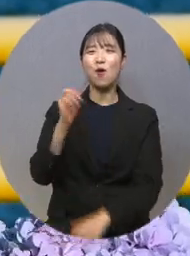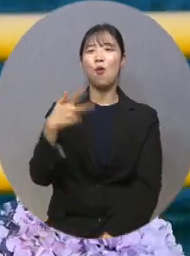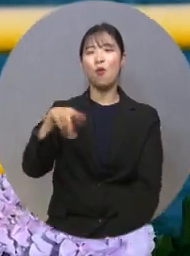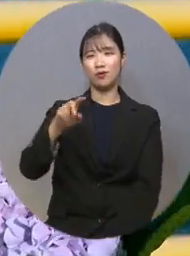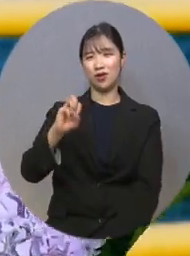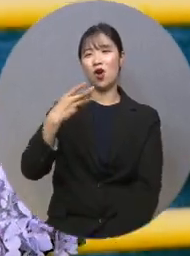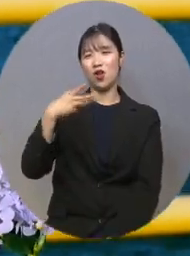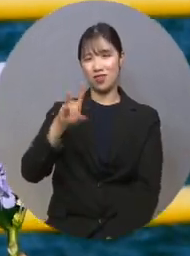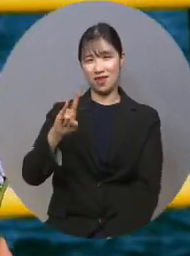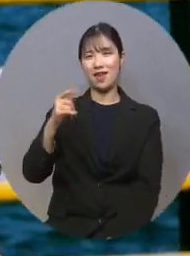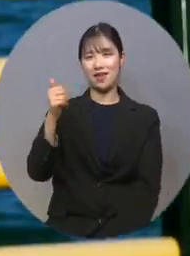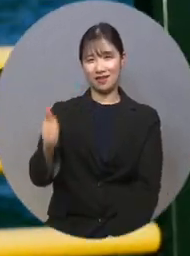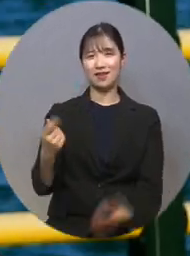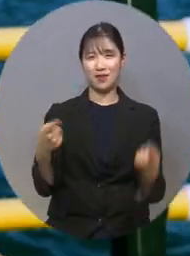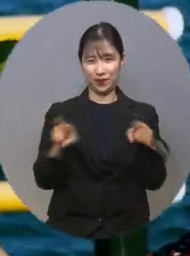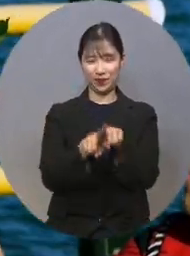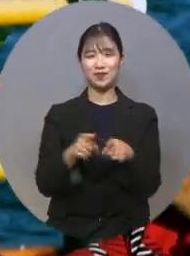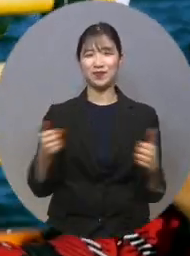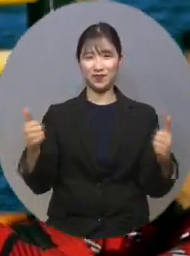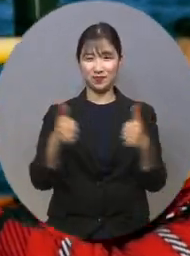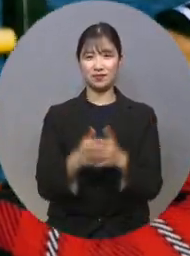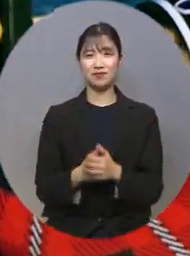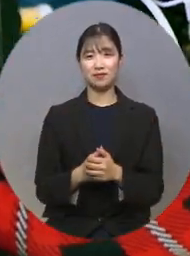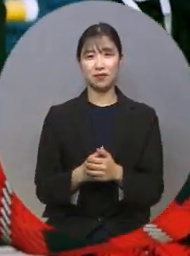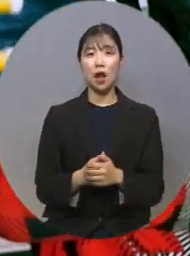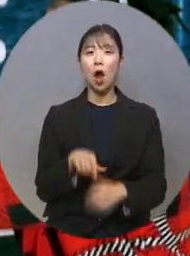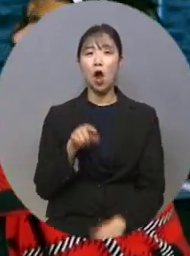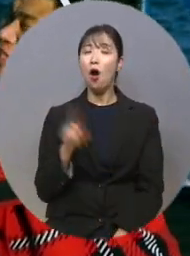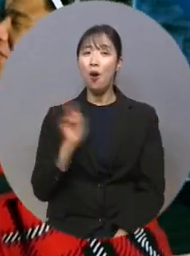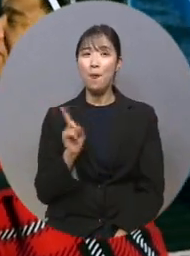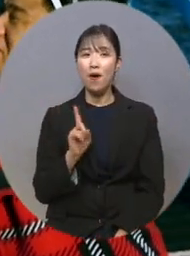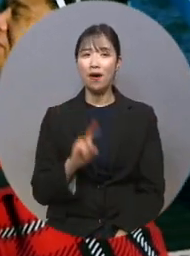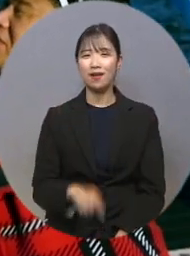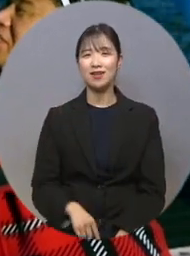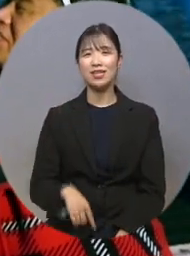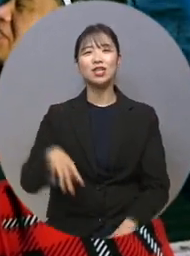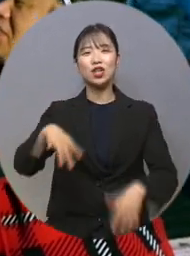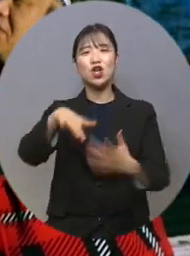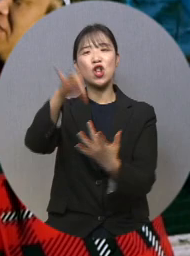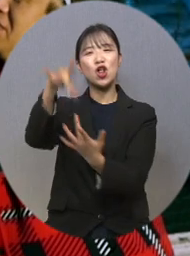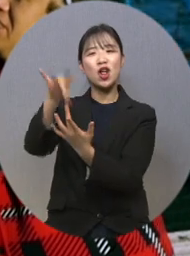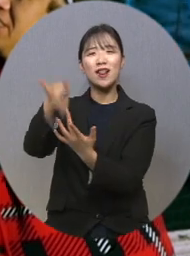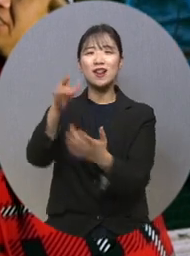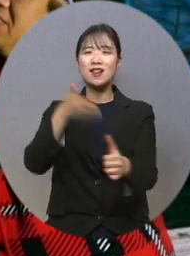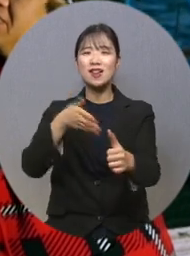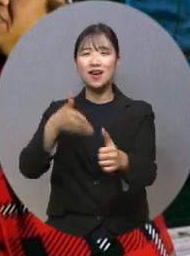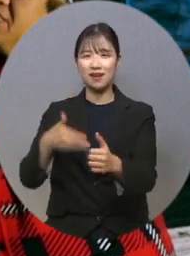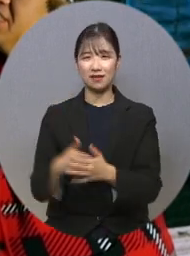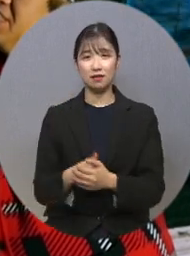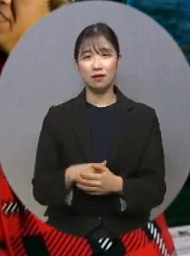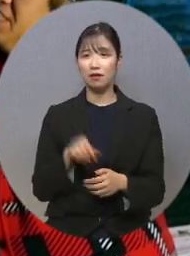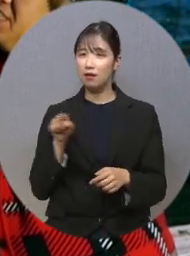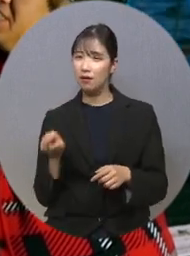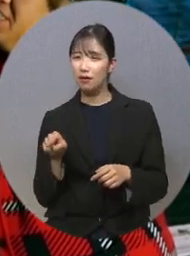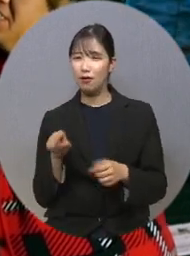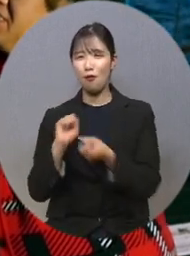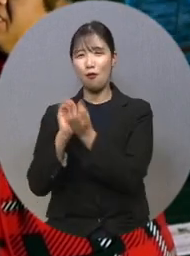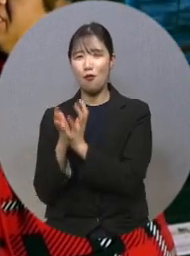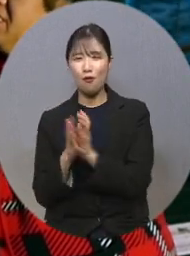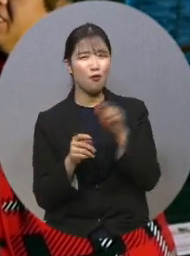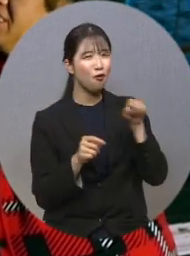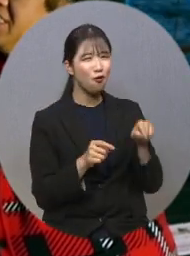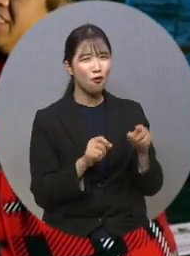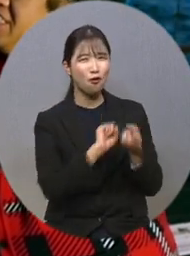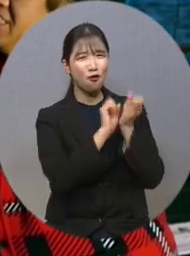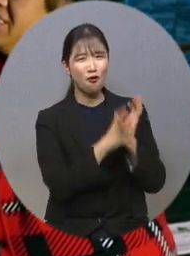어서 오세요. 뭐야? 한 명만 사람... 선택하세요. 아니 뭐? 아니 이거는 뭐야? 이쪽도 꽃이요,